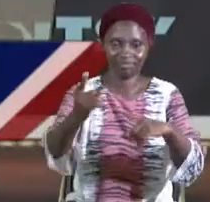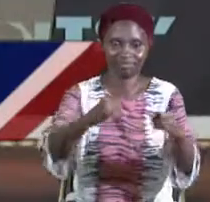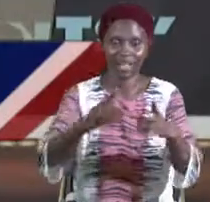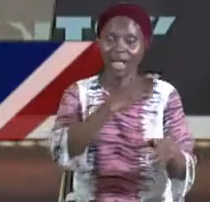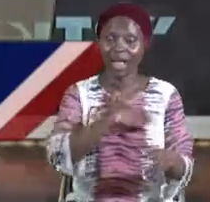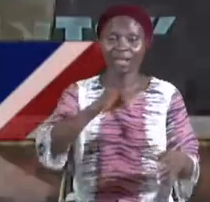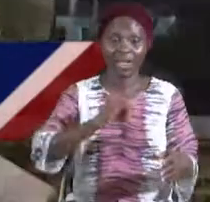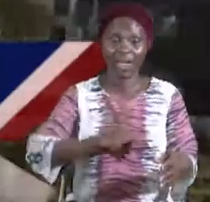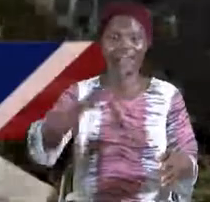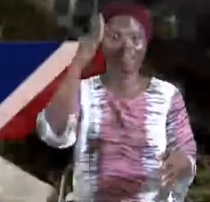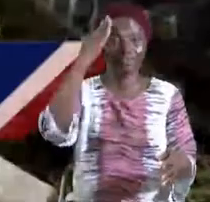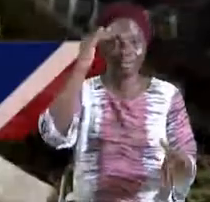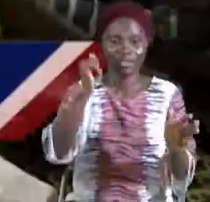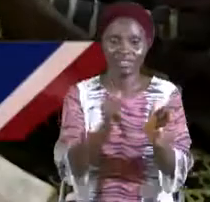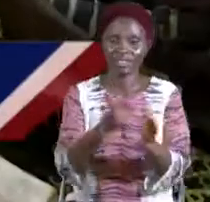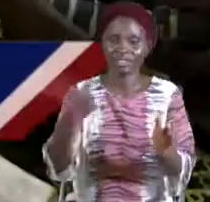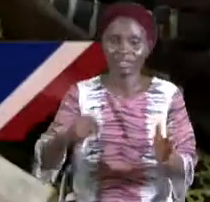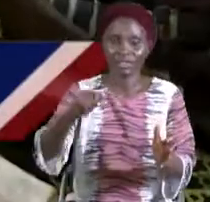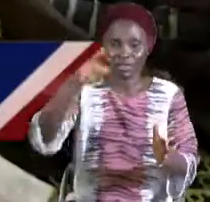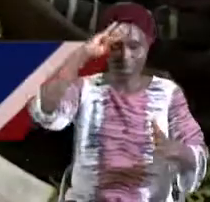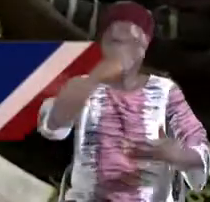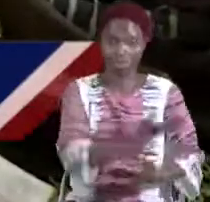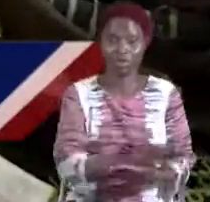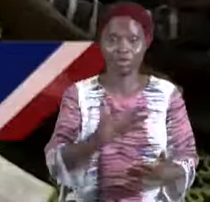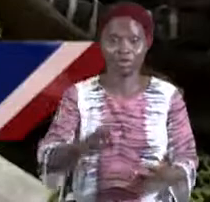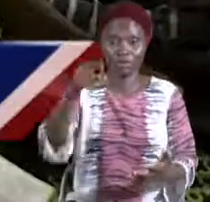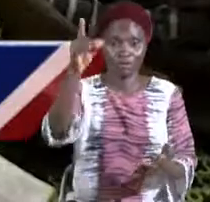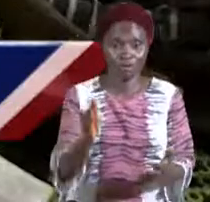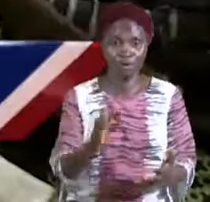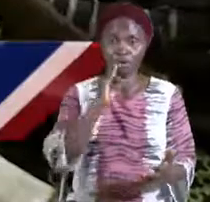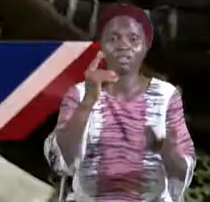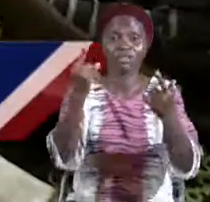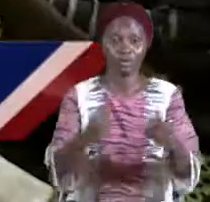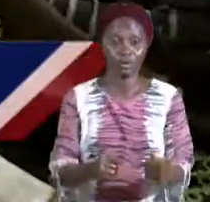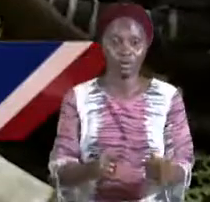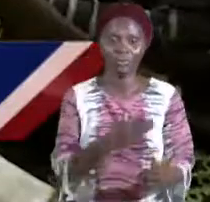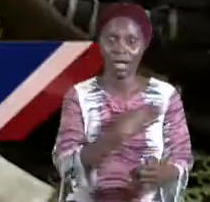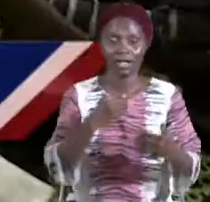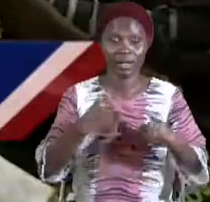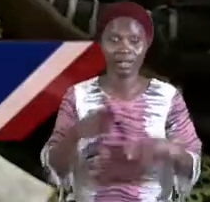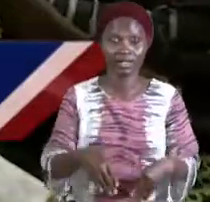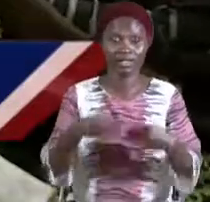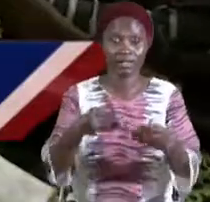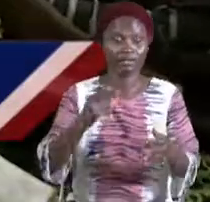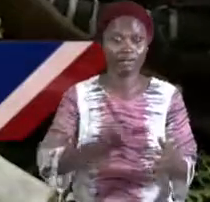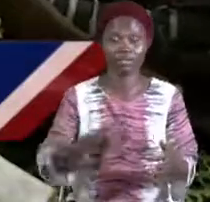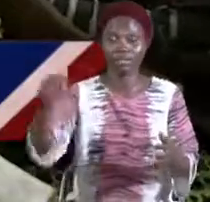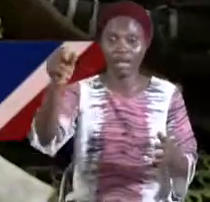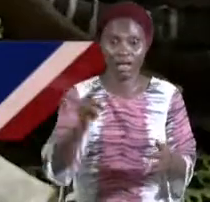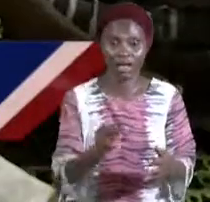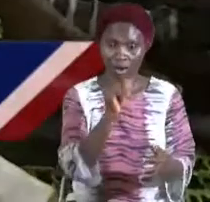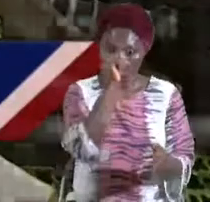et je sais que le Fils de Dieu est venu et qu'il nous a donné